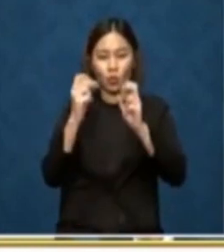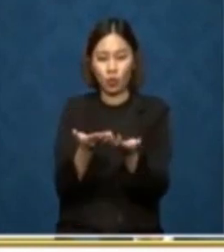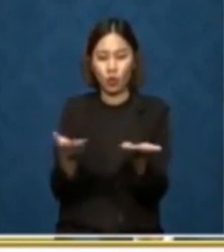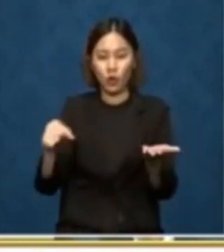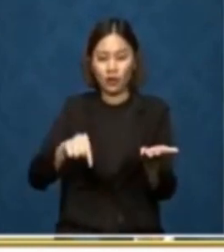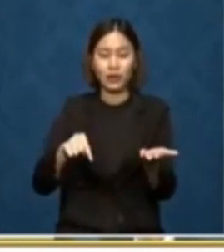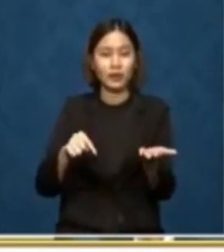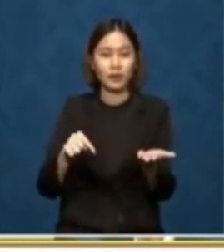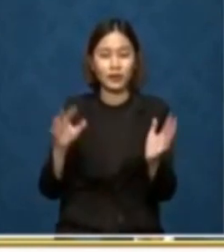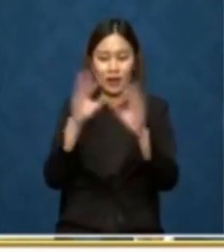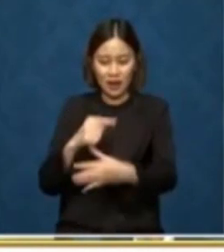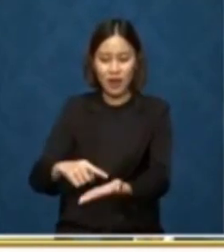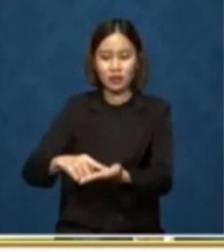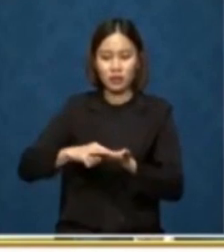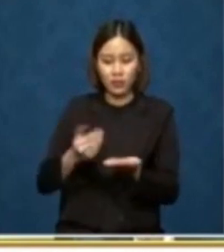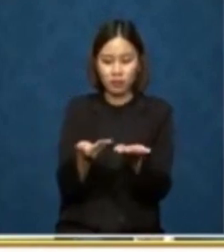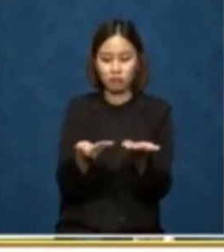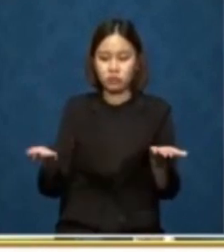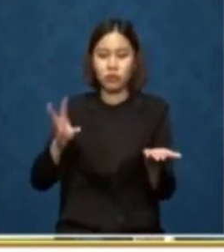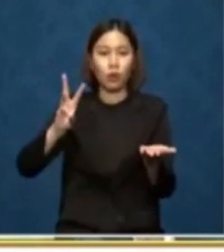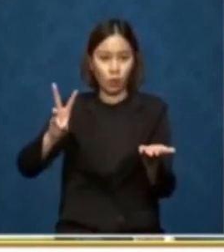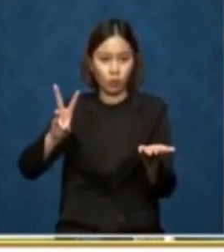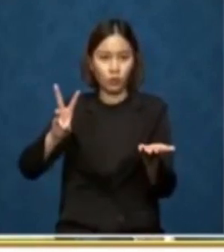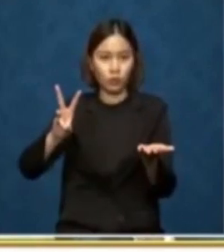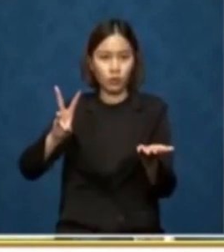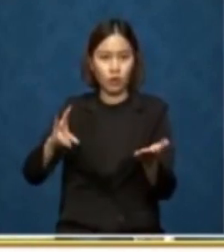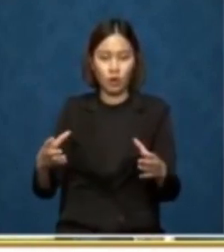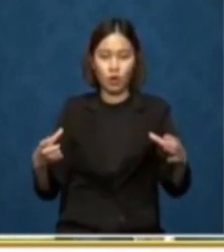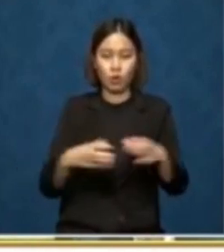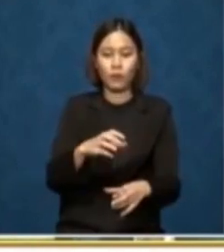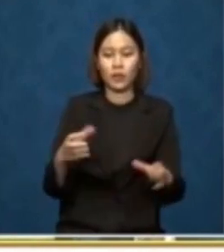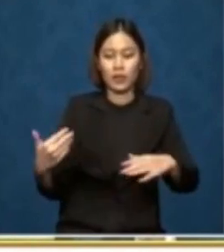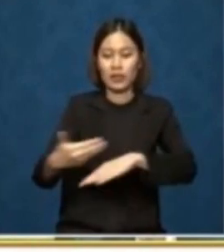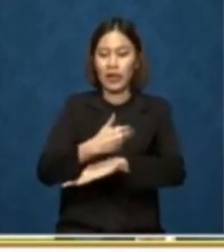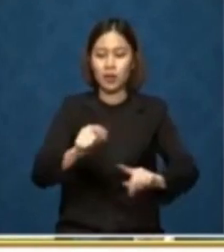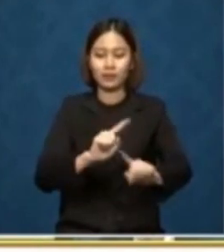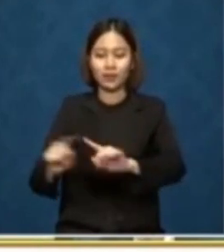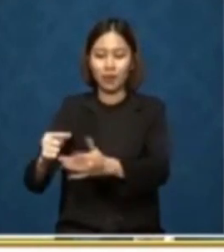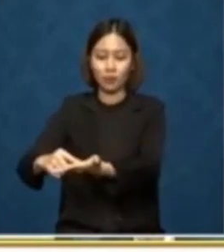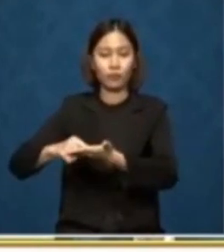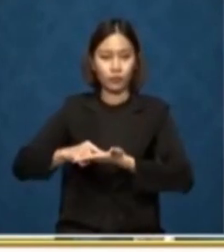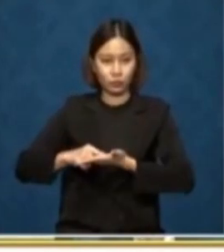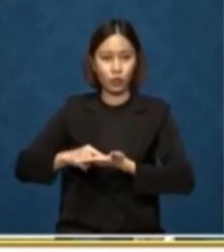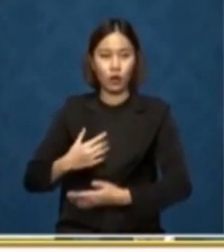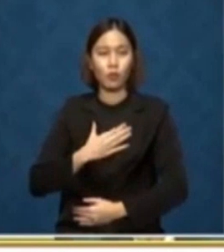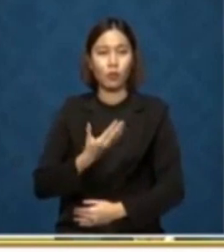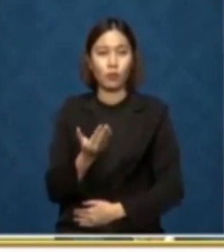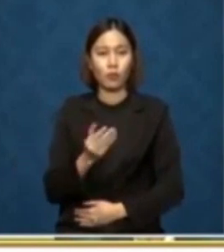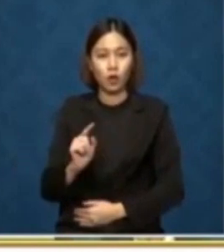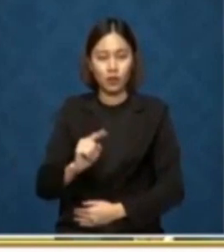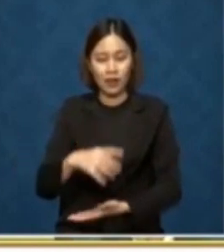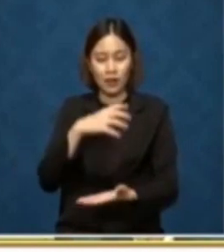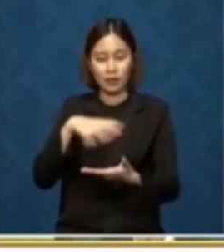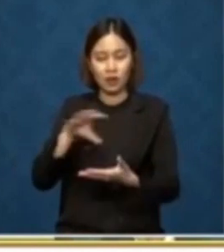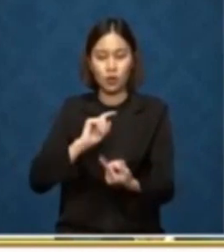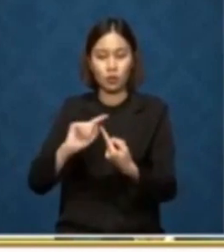ติทํานองเดยวกันนี้ ยื่เข้ามาหกยัติด้กันจากหากหลายพักกเมืองดเดยวครั ท่ประทานครัผมต้ขออนุญาต